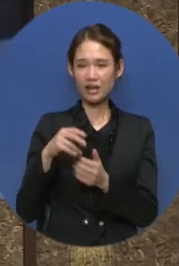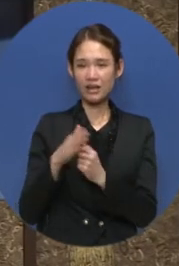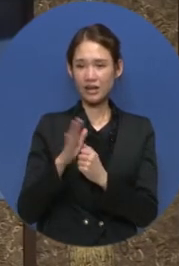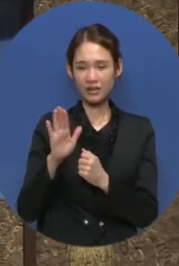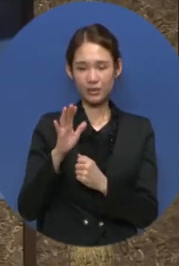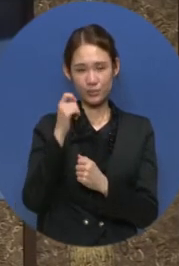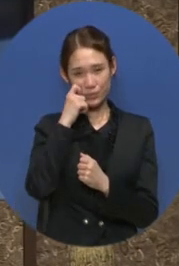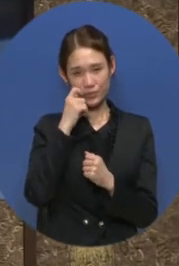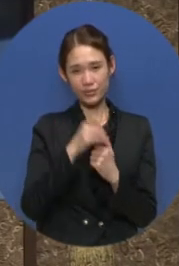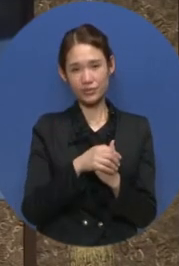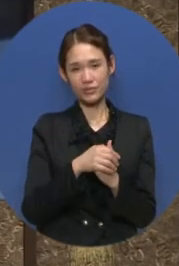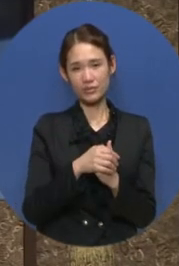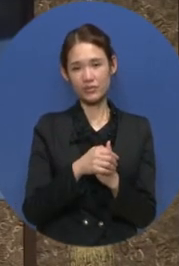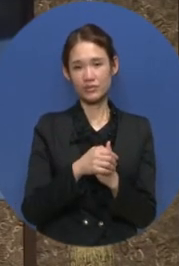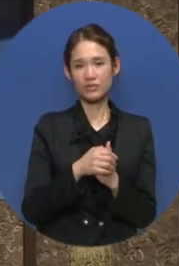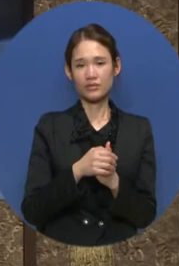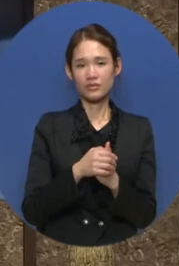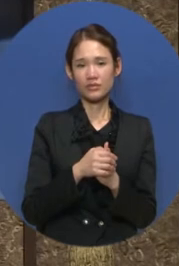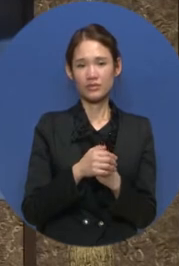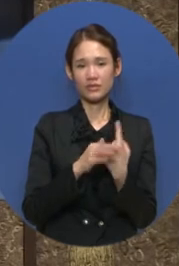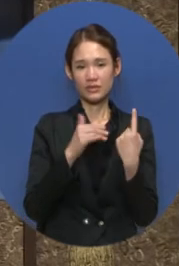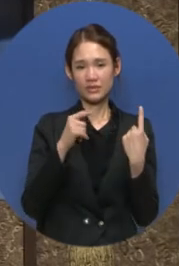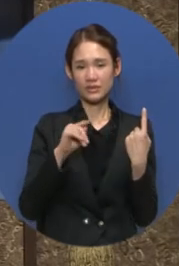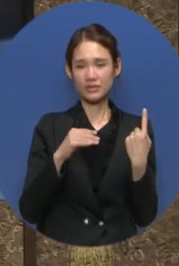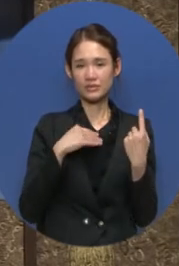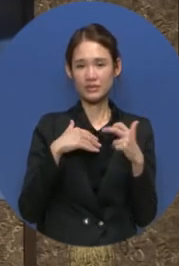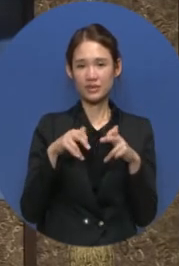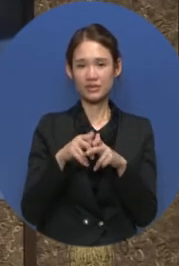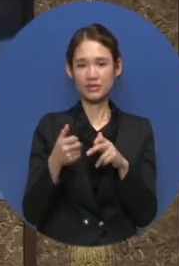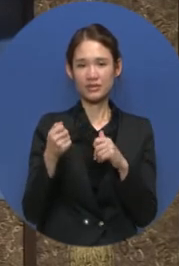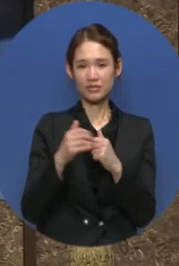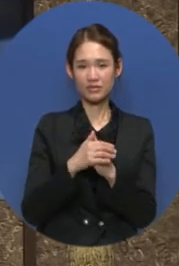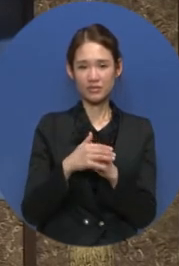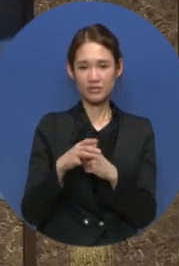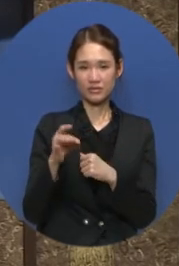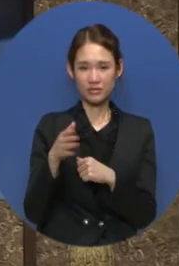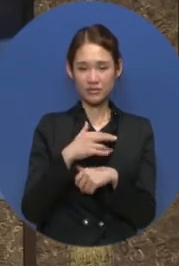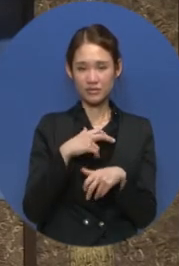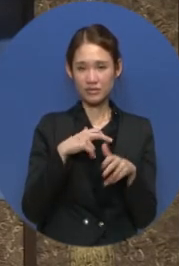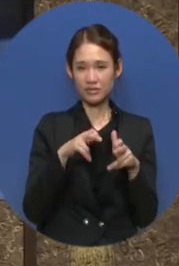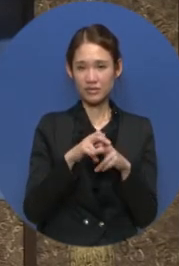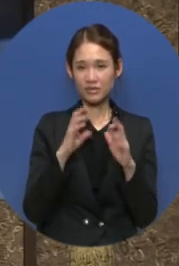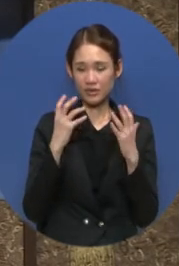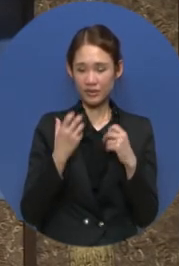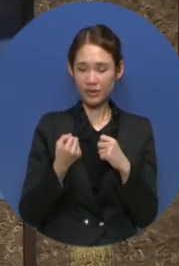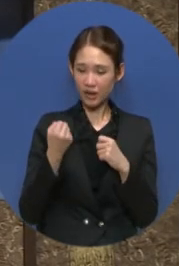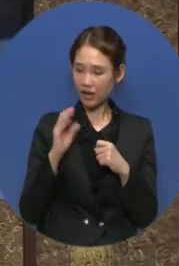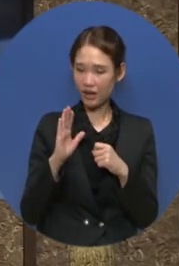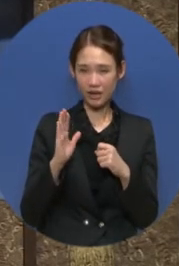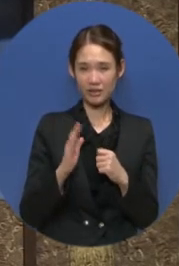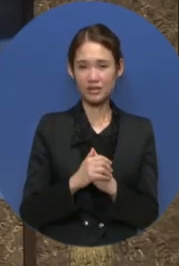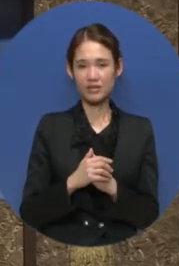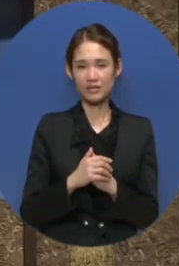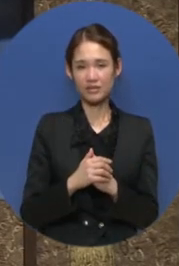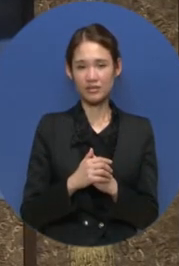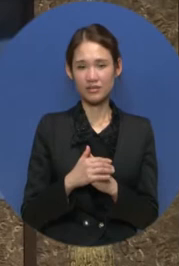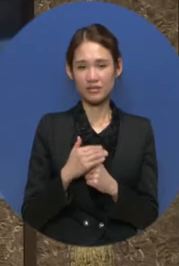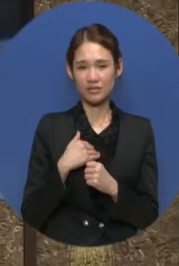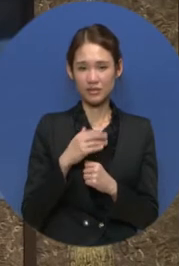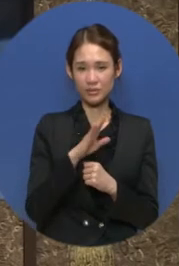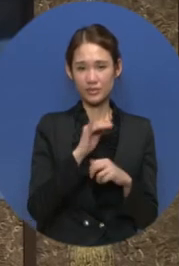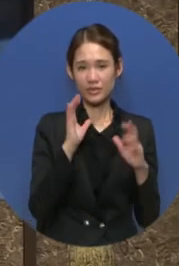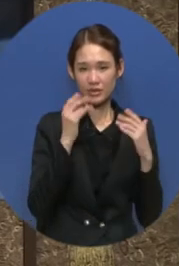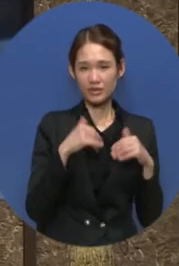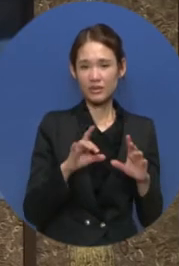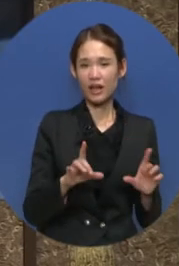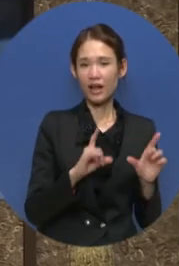쓰니까 네. 사실 1급 장애를 갖고 있었어요. 근데 처음부터 저는 이제 장애를 가진 게 아니죠. 저는 이제